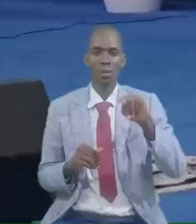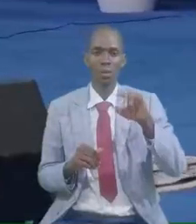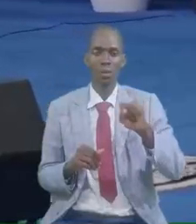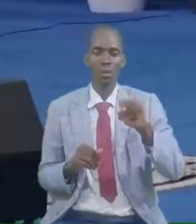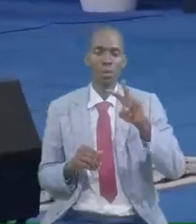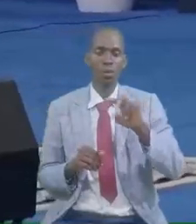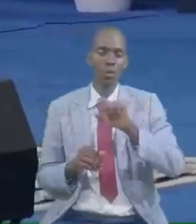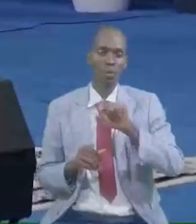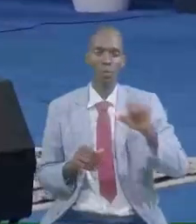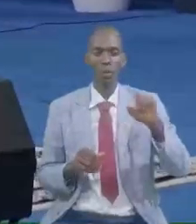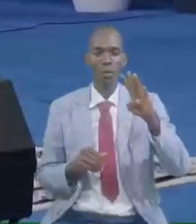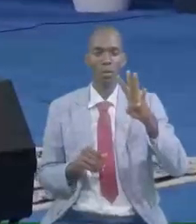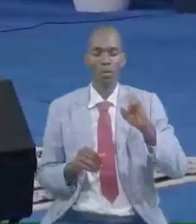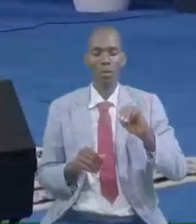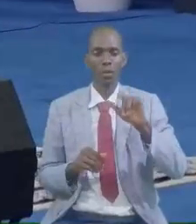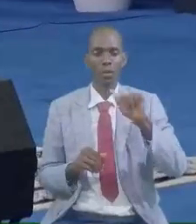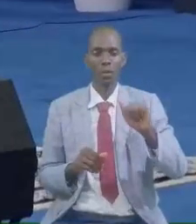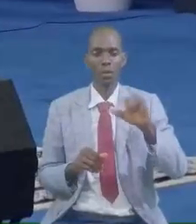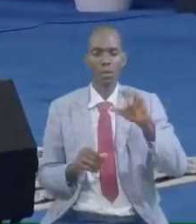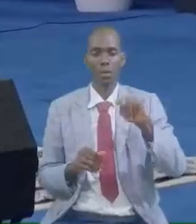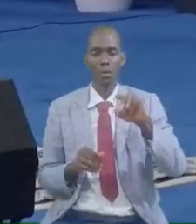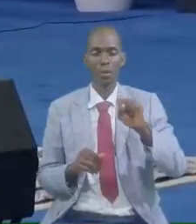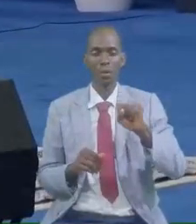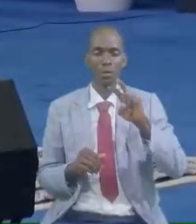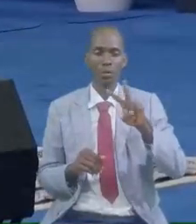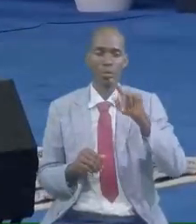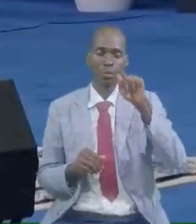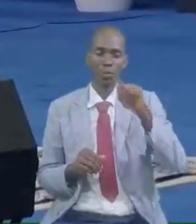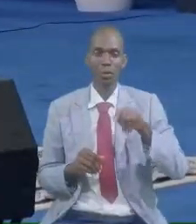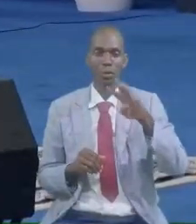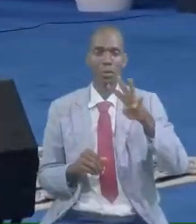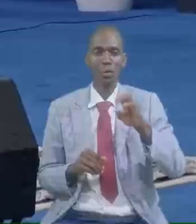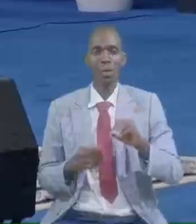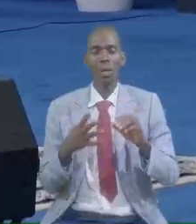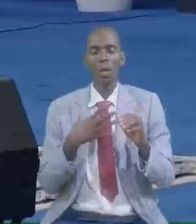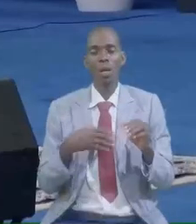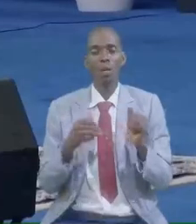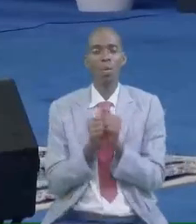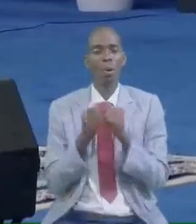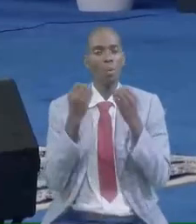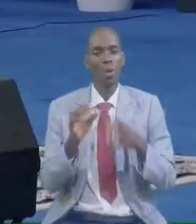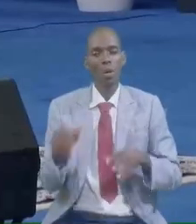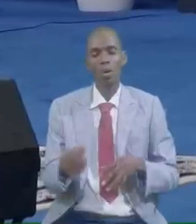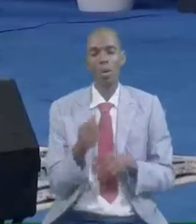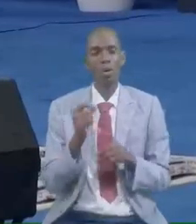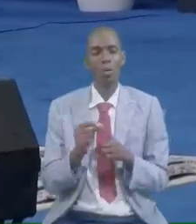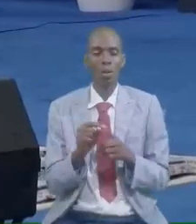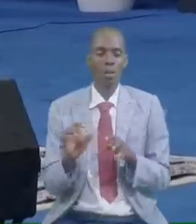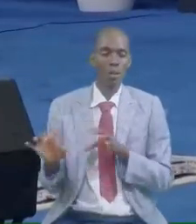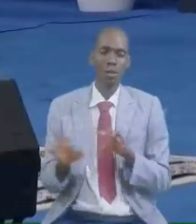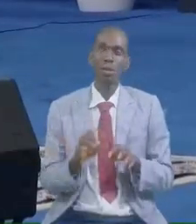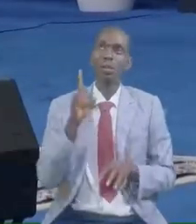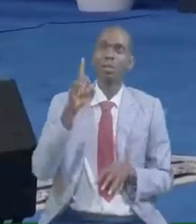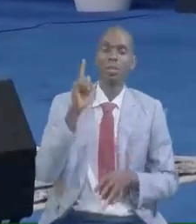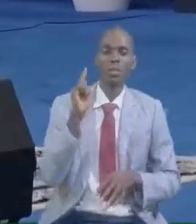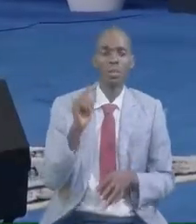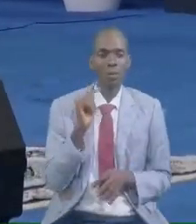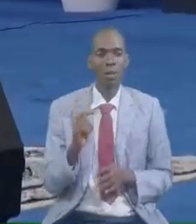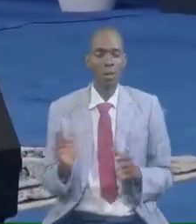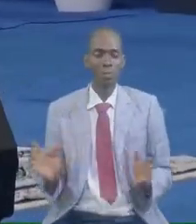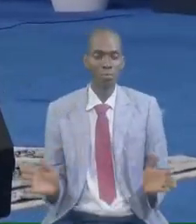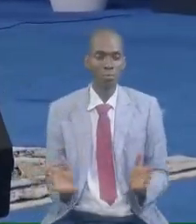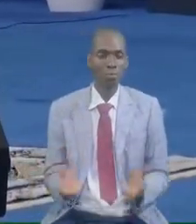verset 40. Actes des Apôtres, chapitre 2, verset 40. Et par plusieurs autres paroles, il les conjurait, les